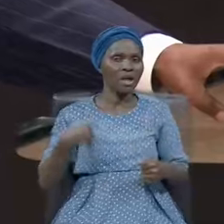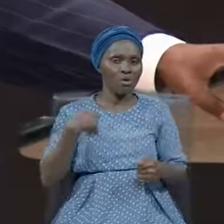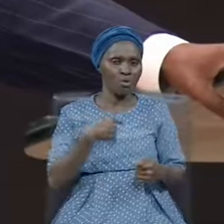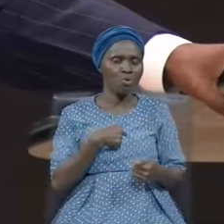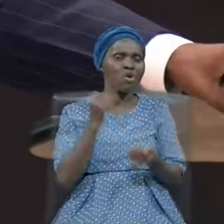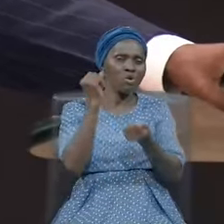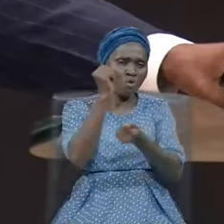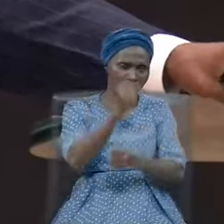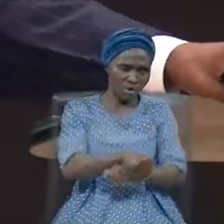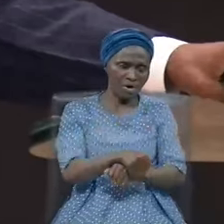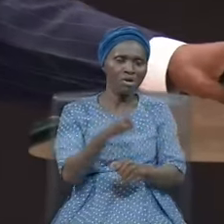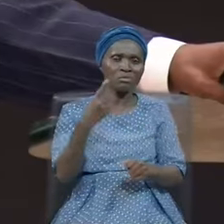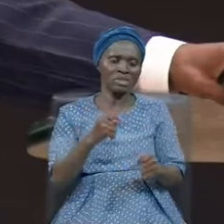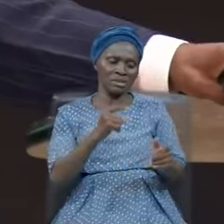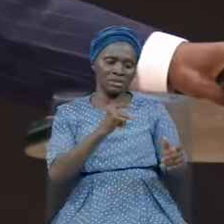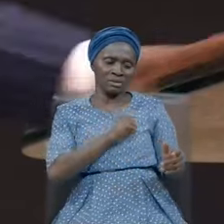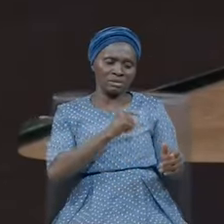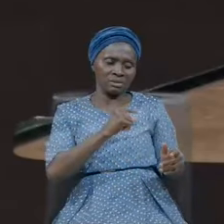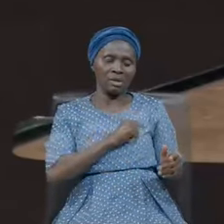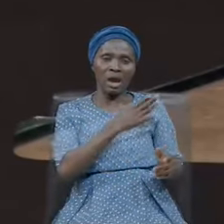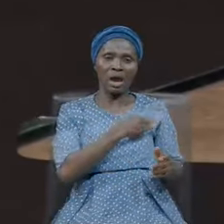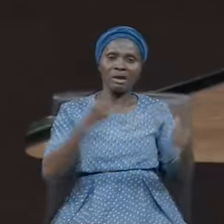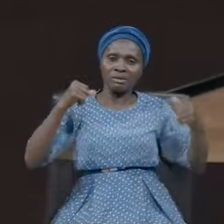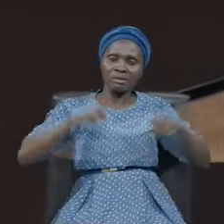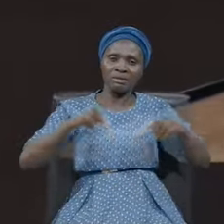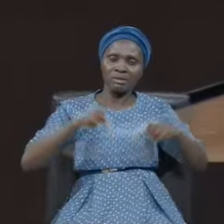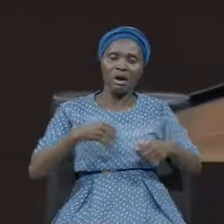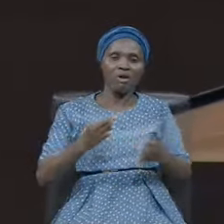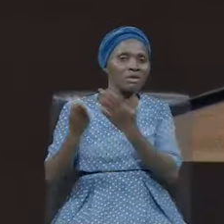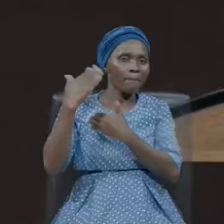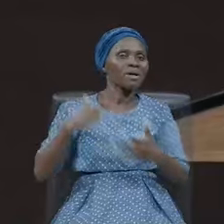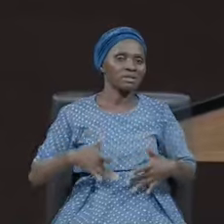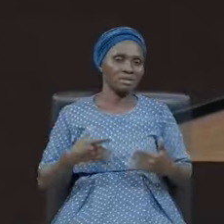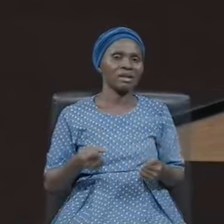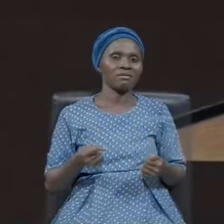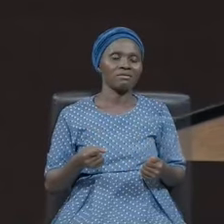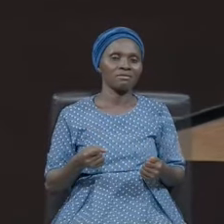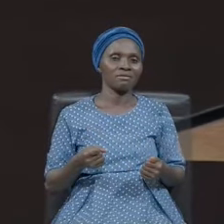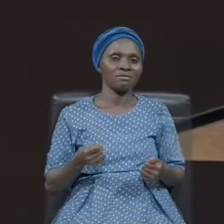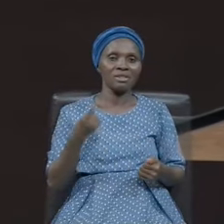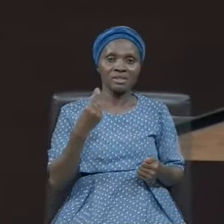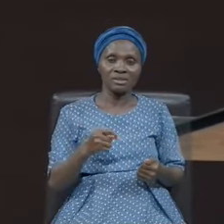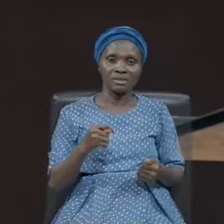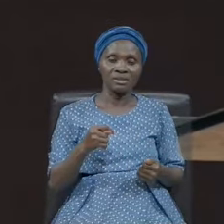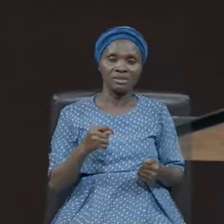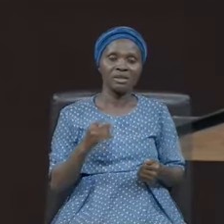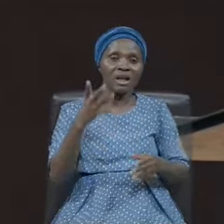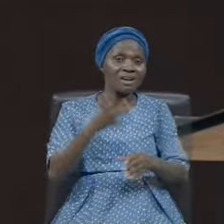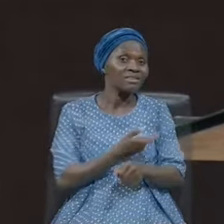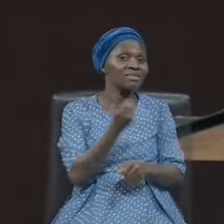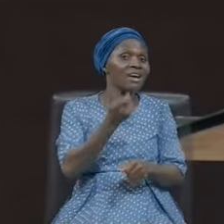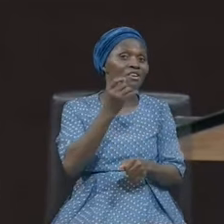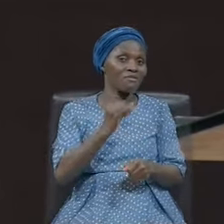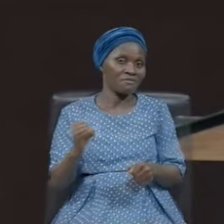la culpabilité, de la condamnation de la vie passée. La grâce triomphante